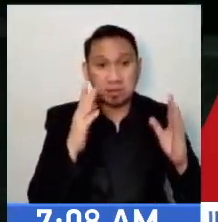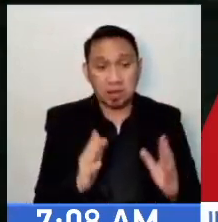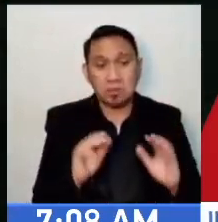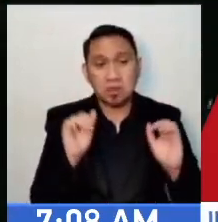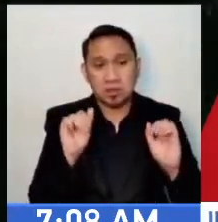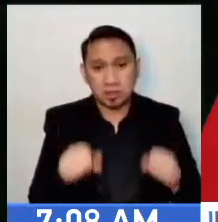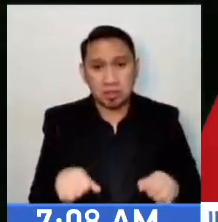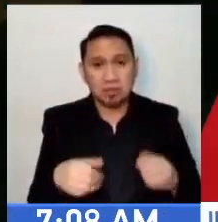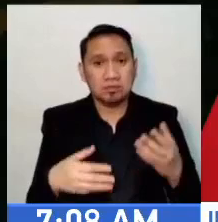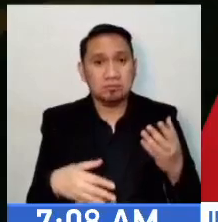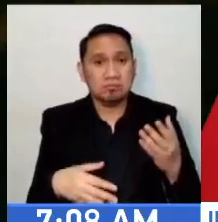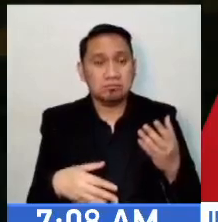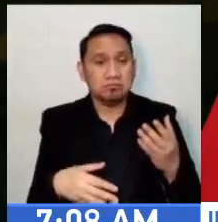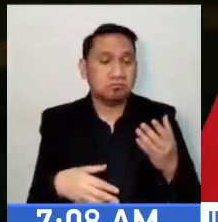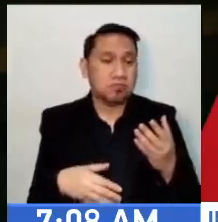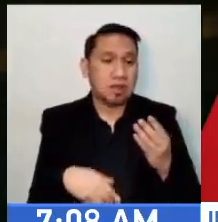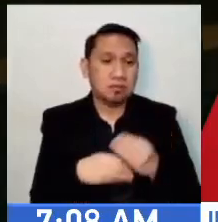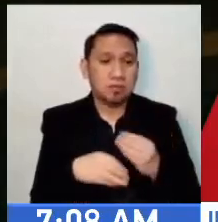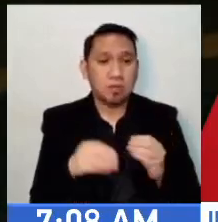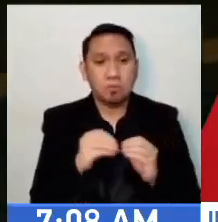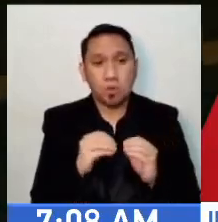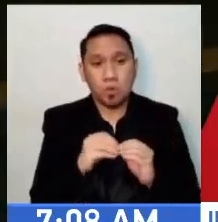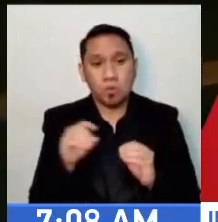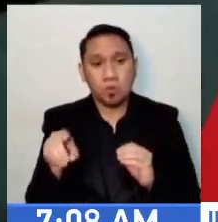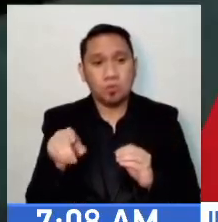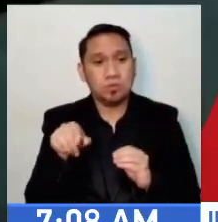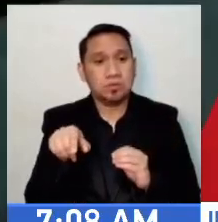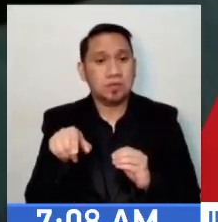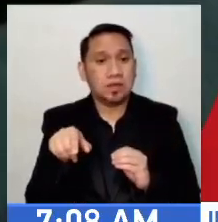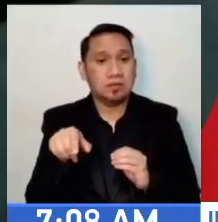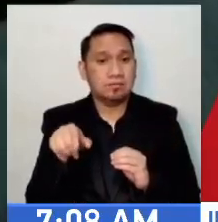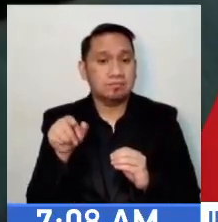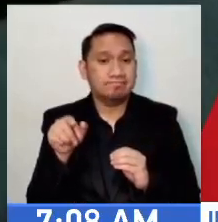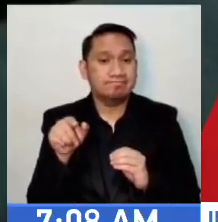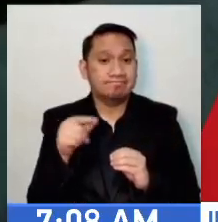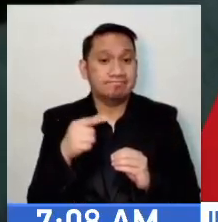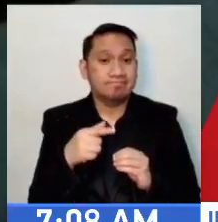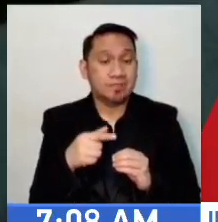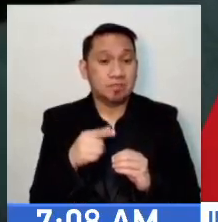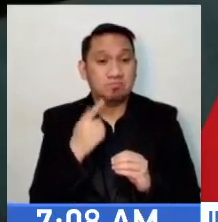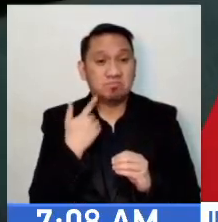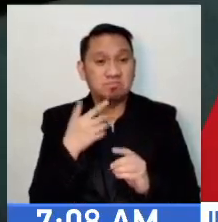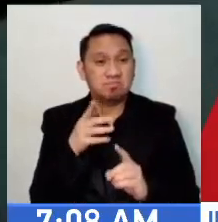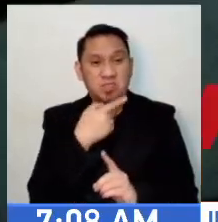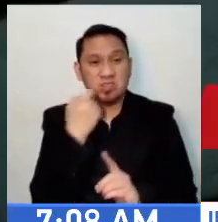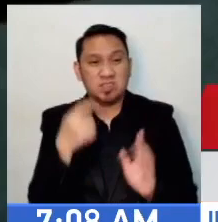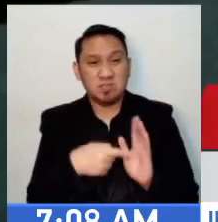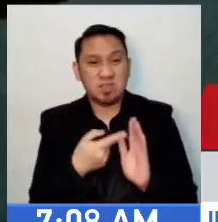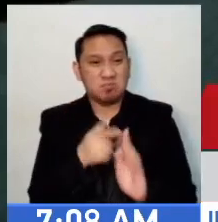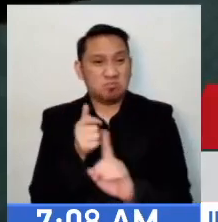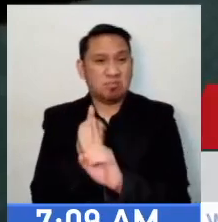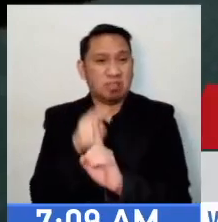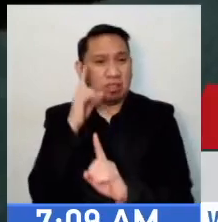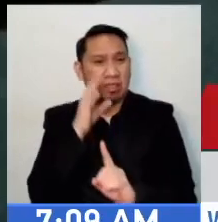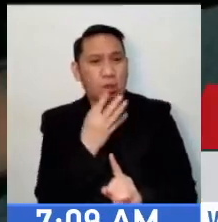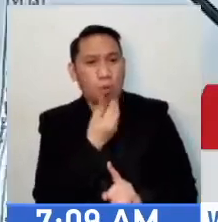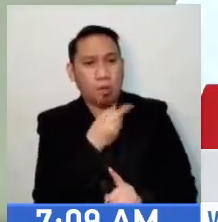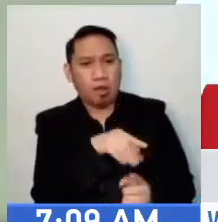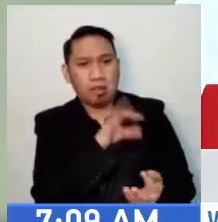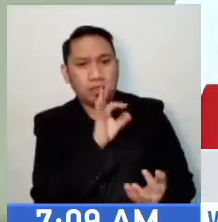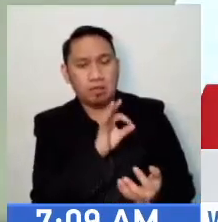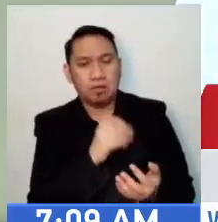mga TNVS sa mga namimili umano ng mga pasahero. Okay lang kasi pasipagan lang naman to eh. Tapos